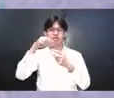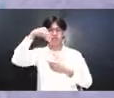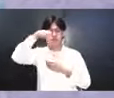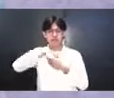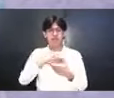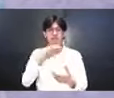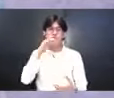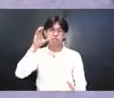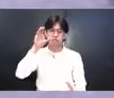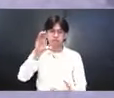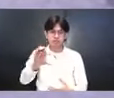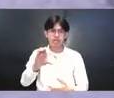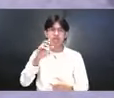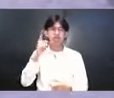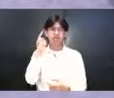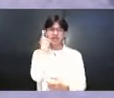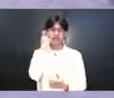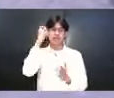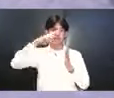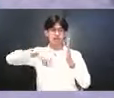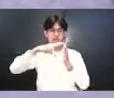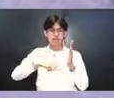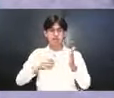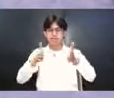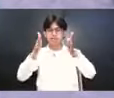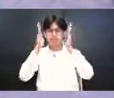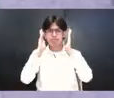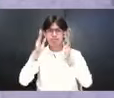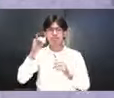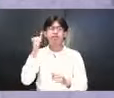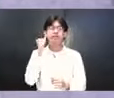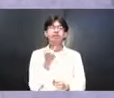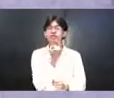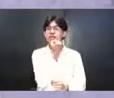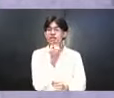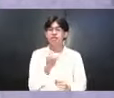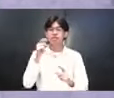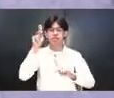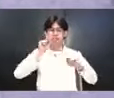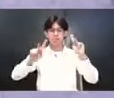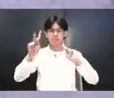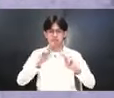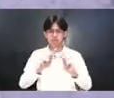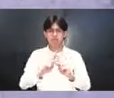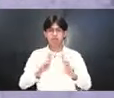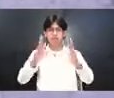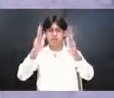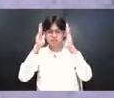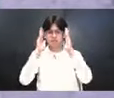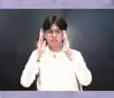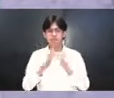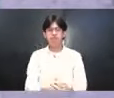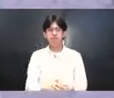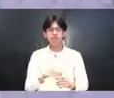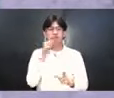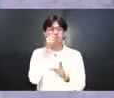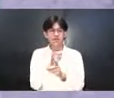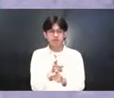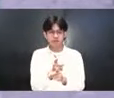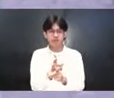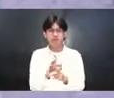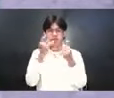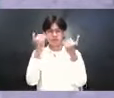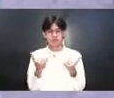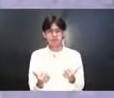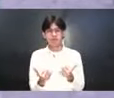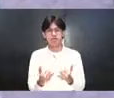command, yung binasa natin, "Hear, O Israel." Alam niyo, tamang-tama talaga, this is the movement of the